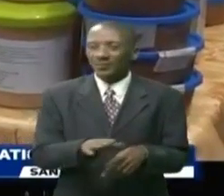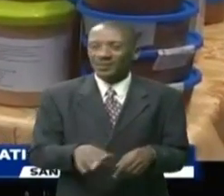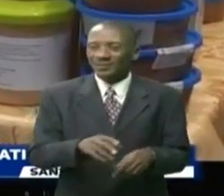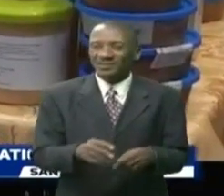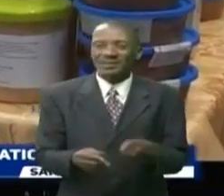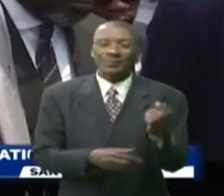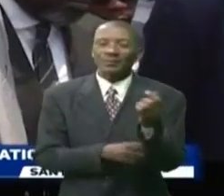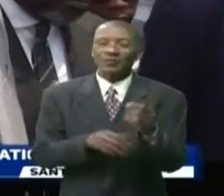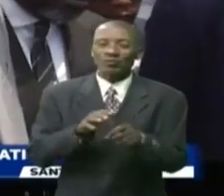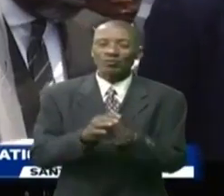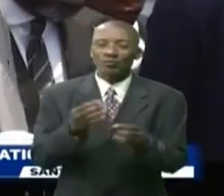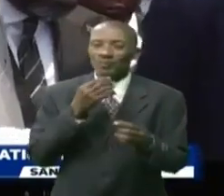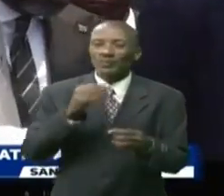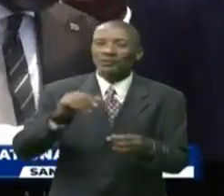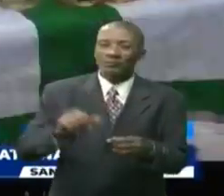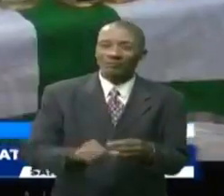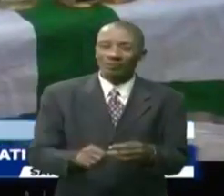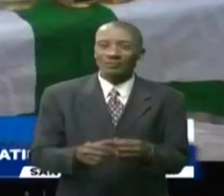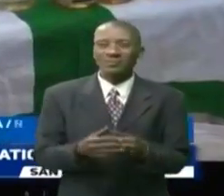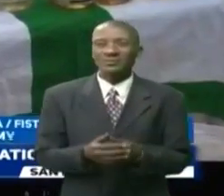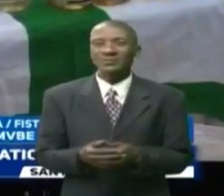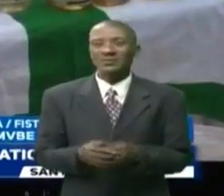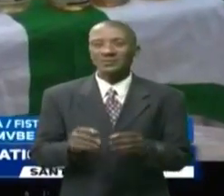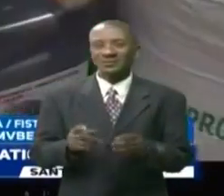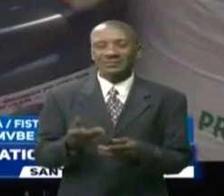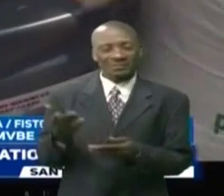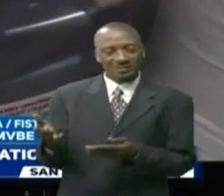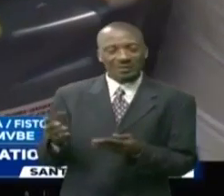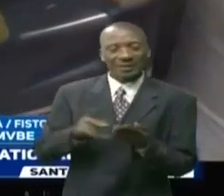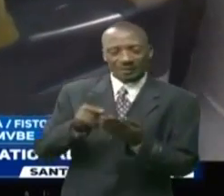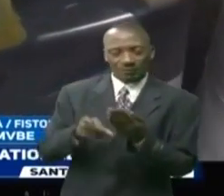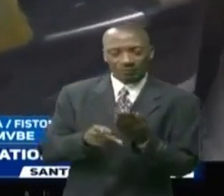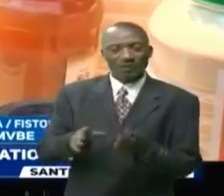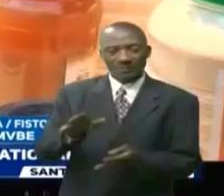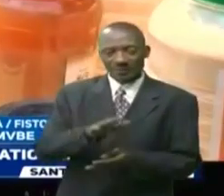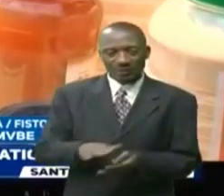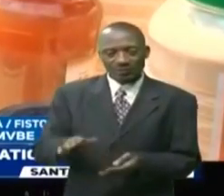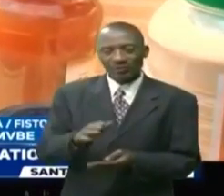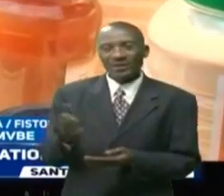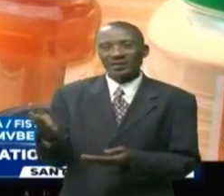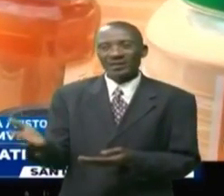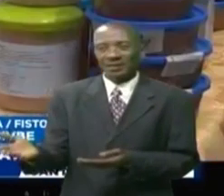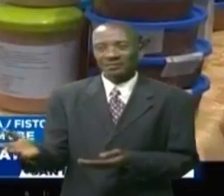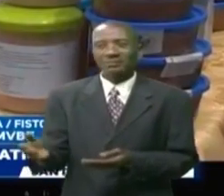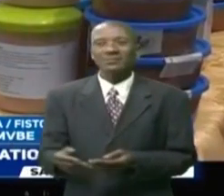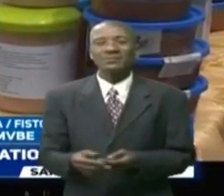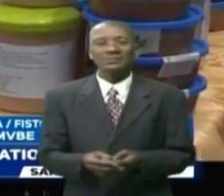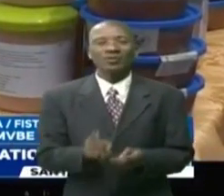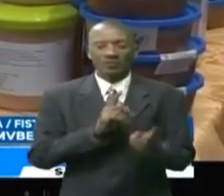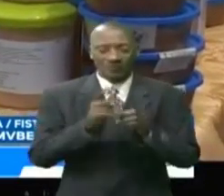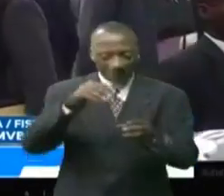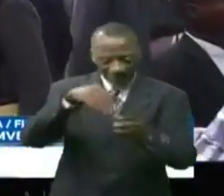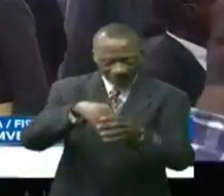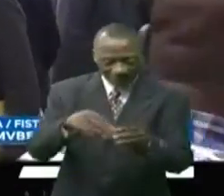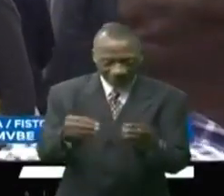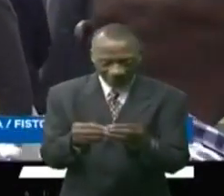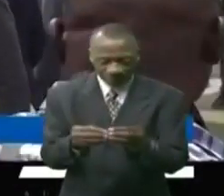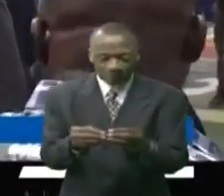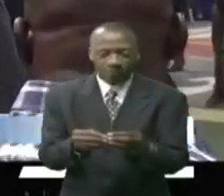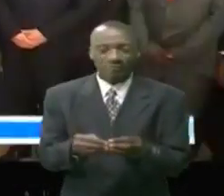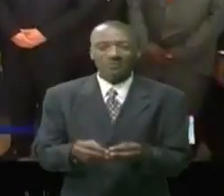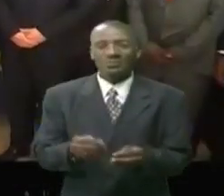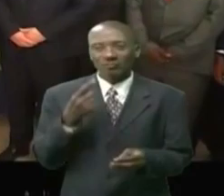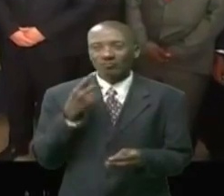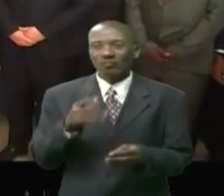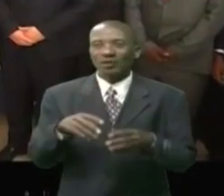prévus sous la coordination du Programme National de Nutrition et ils aborderont différentes thématiques avec plusieurs